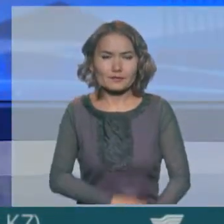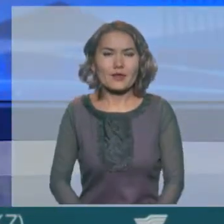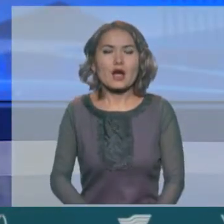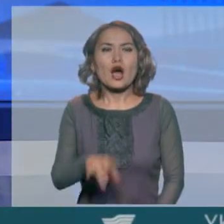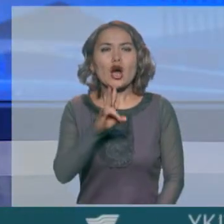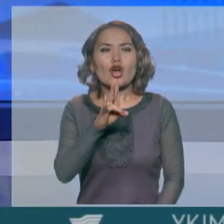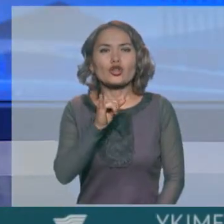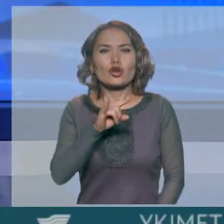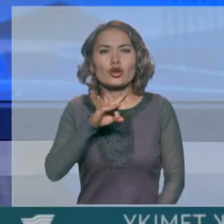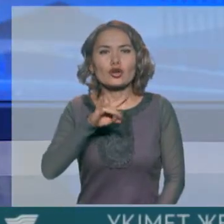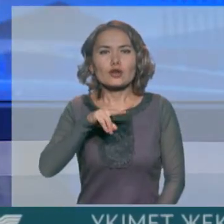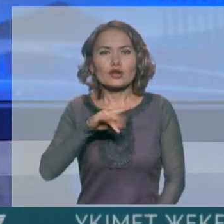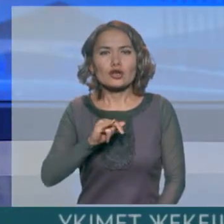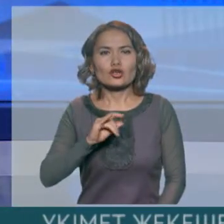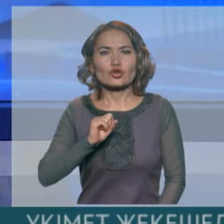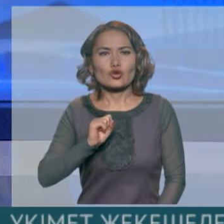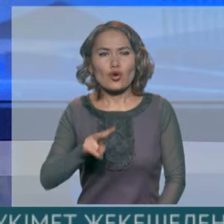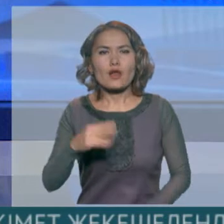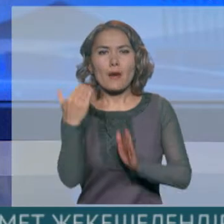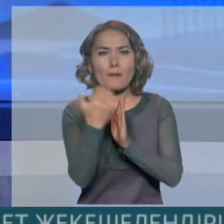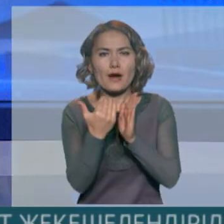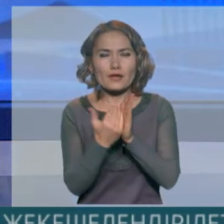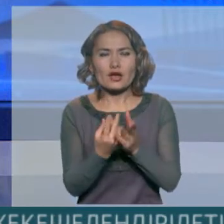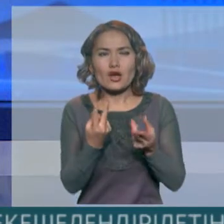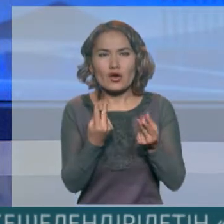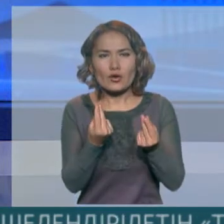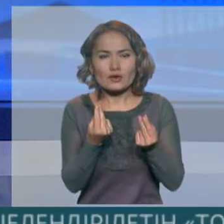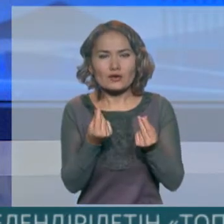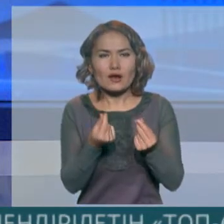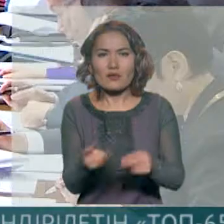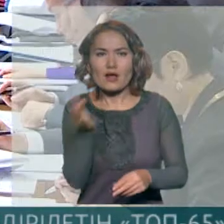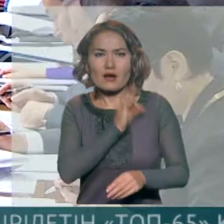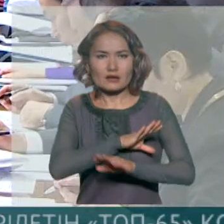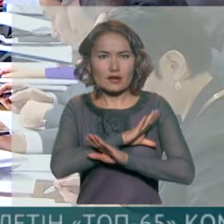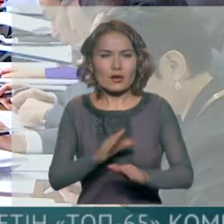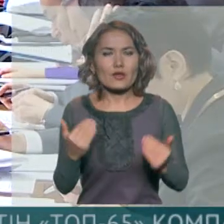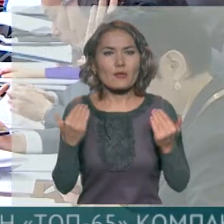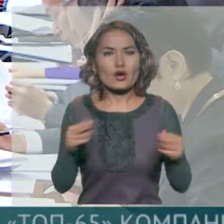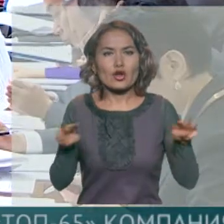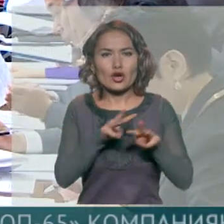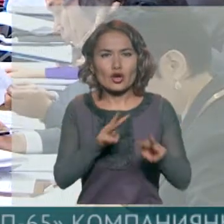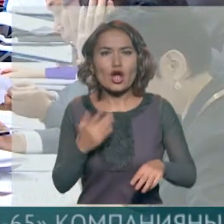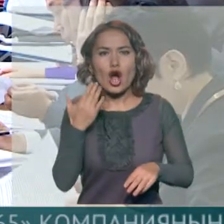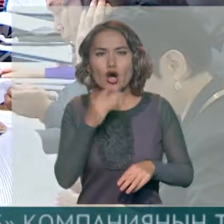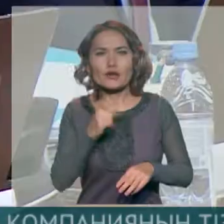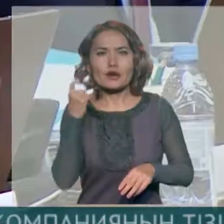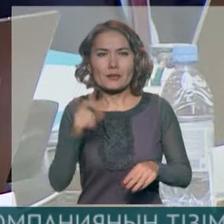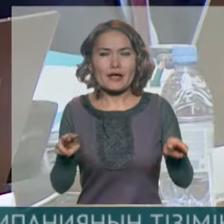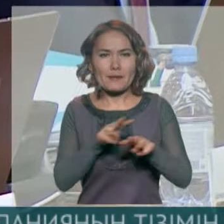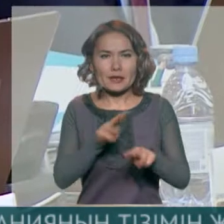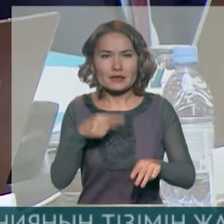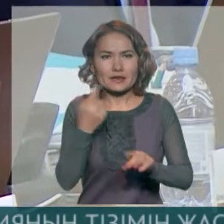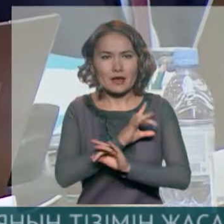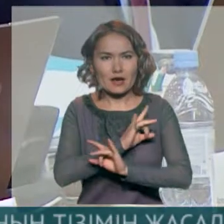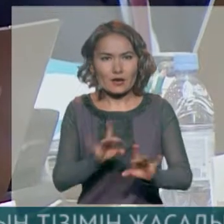Нұрлы жол бағдарламасына бөлінген қаражат толық игерілмей жатыр. Бұл туралы бүгін үкімет отырысында ұлттық экономика министрі айтты.